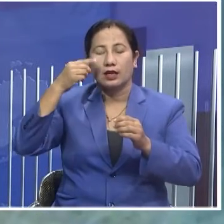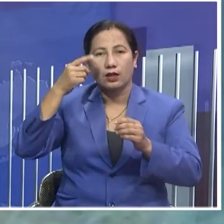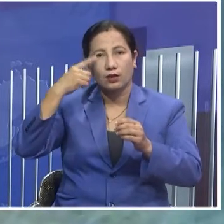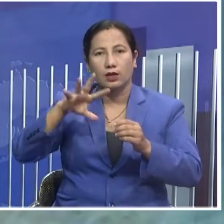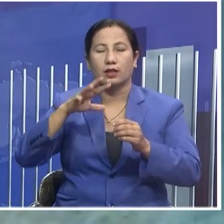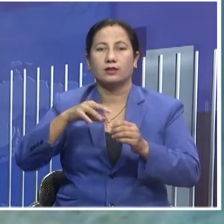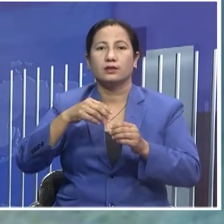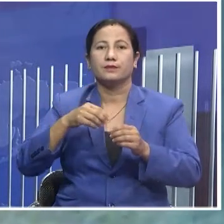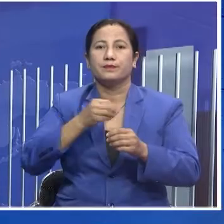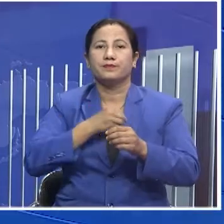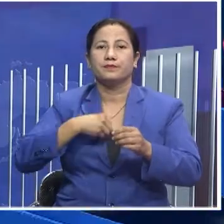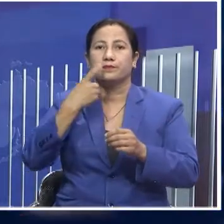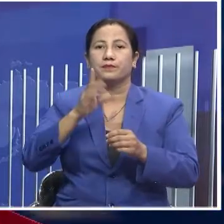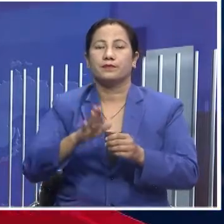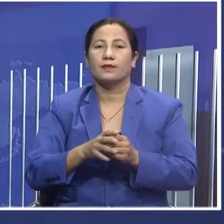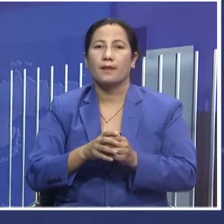भनाई।